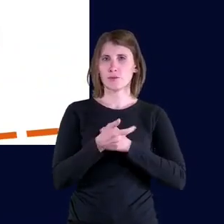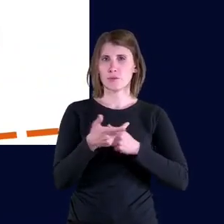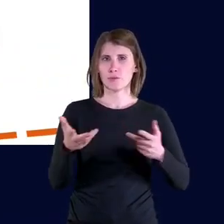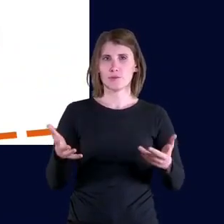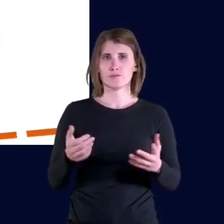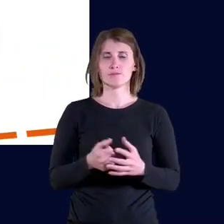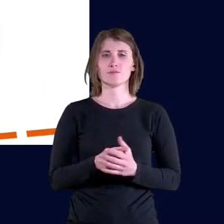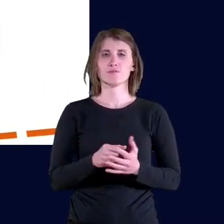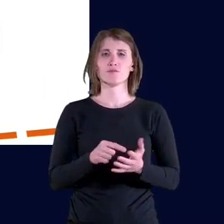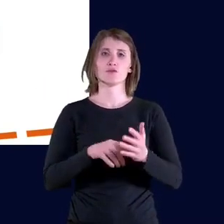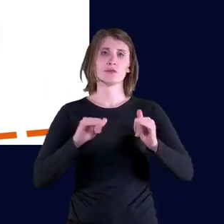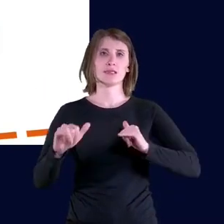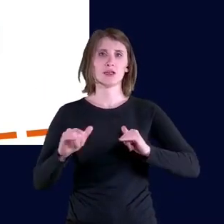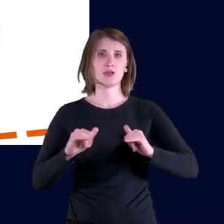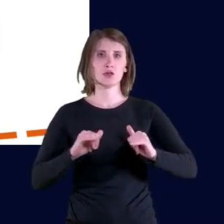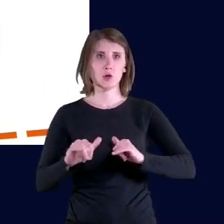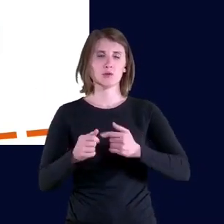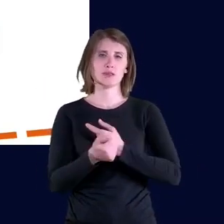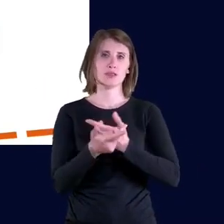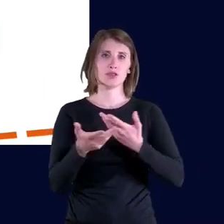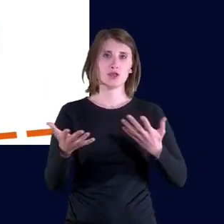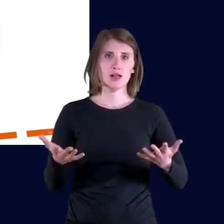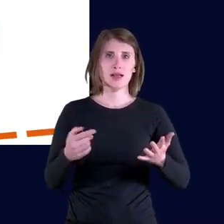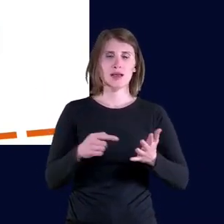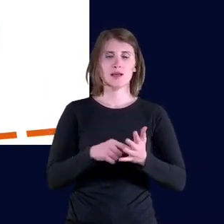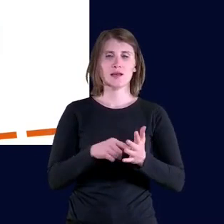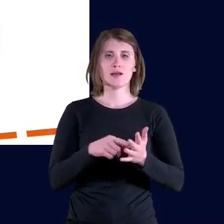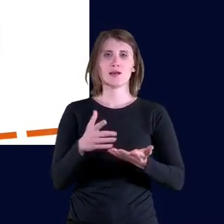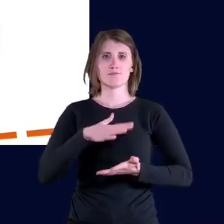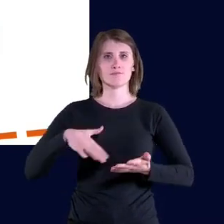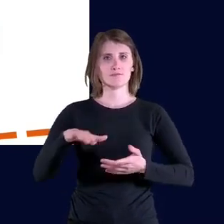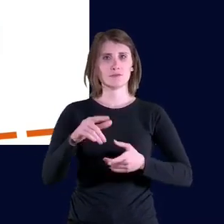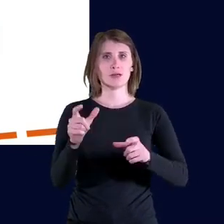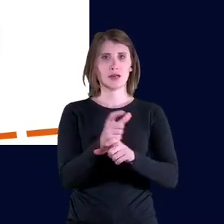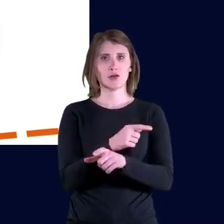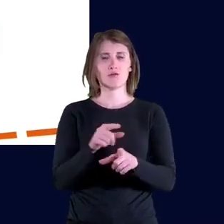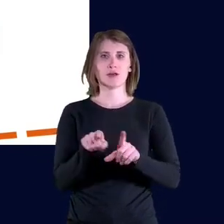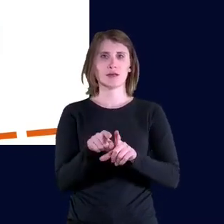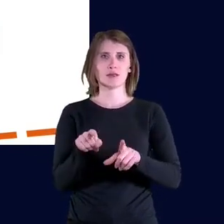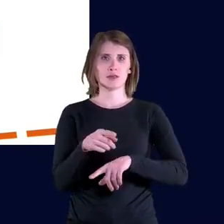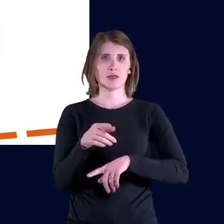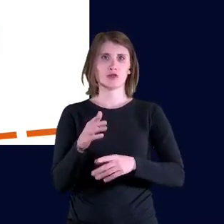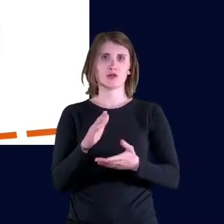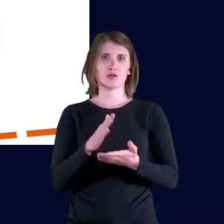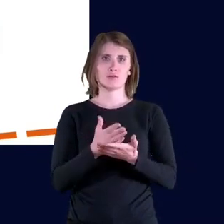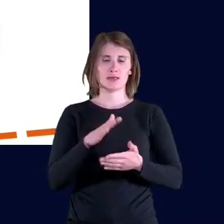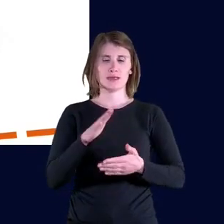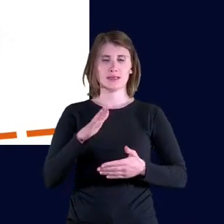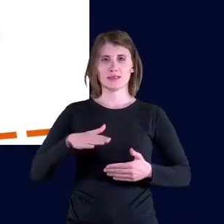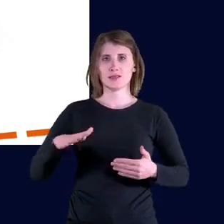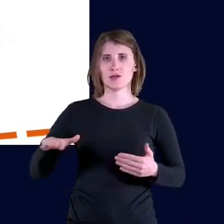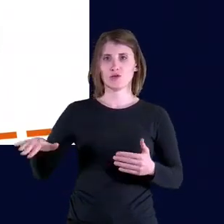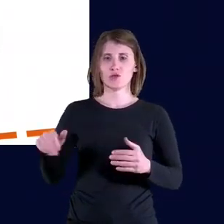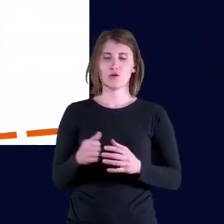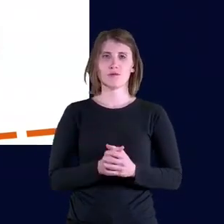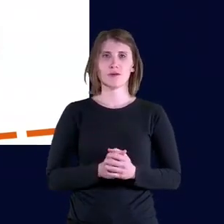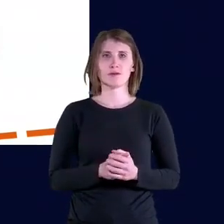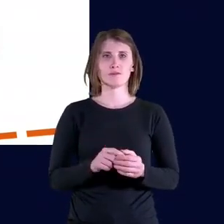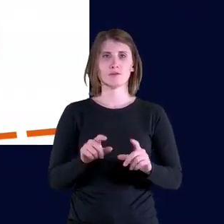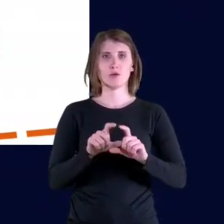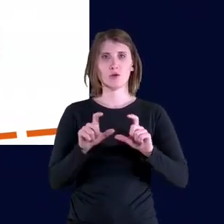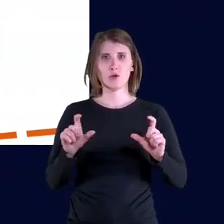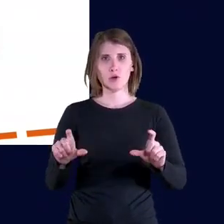korzystania z dzielenia się z narodem Krajowej oraz międzynarodowej konto